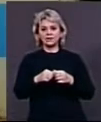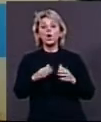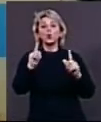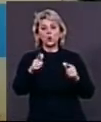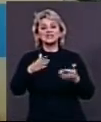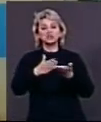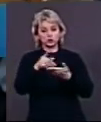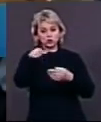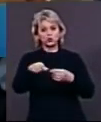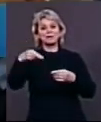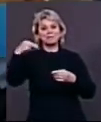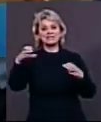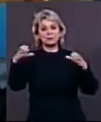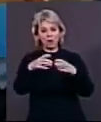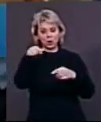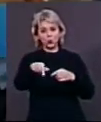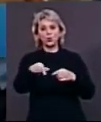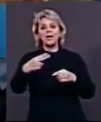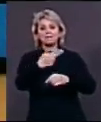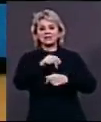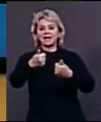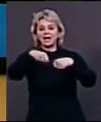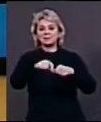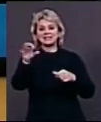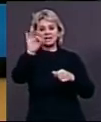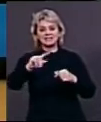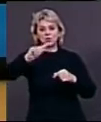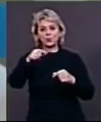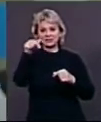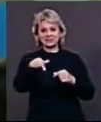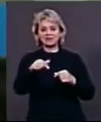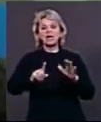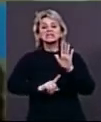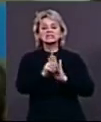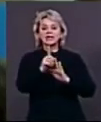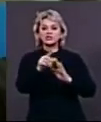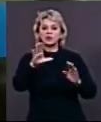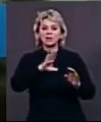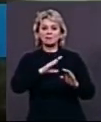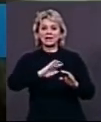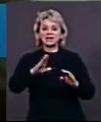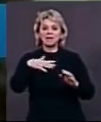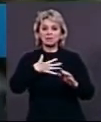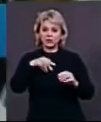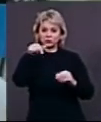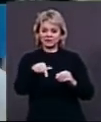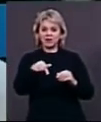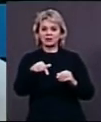Годен к службе в президентском полку. Медкомиссия осеннего призыва. Сначала было и вау, и уго,